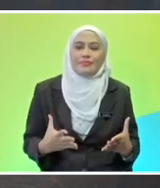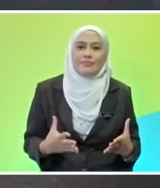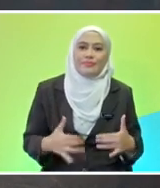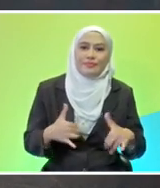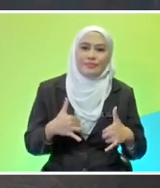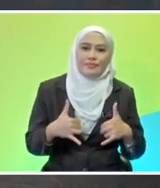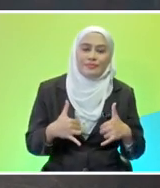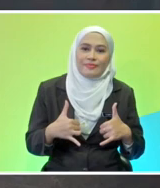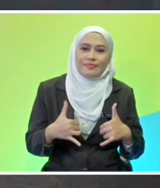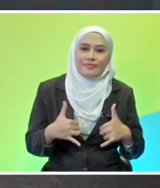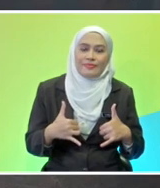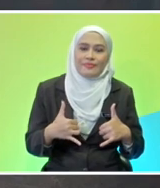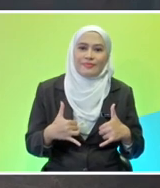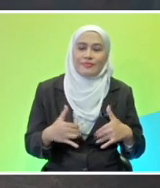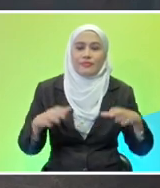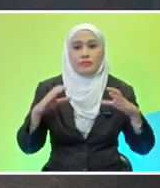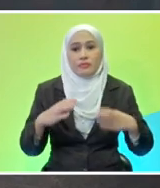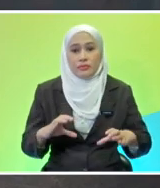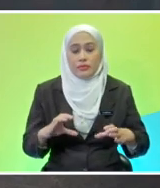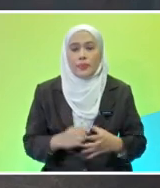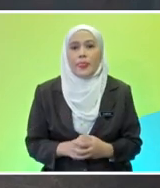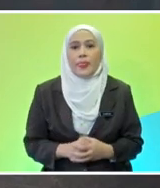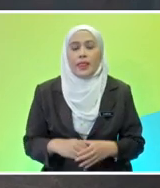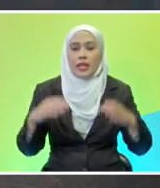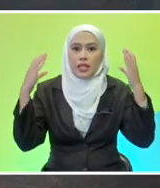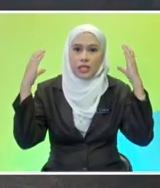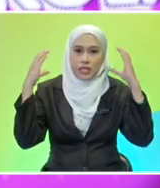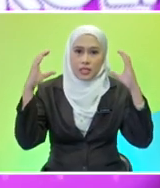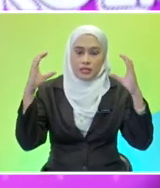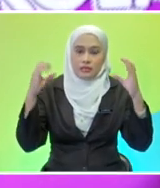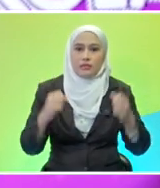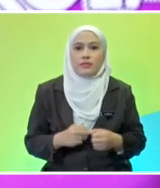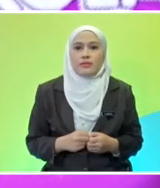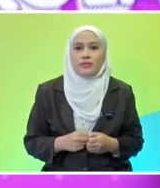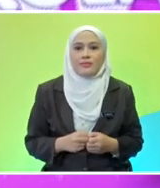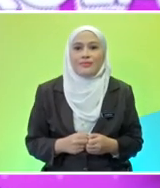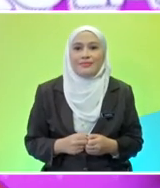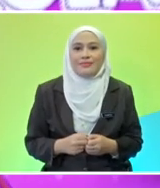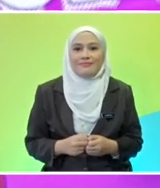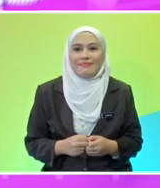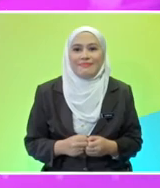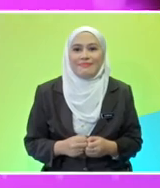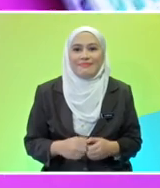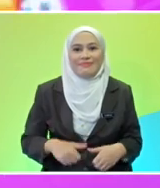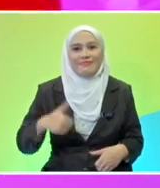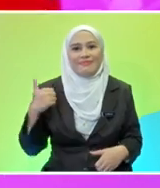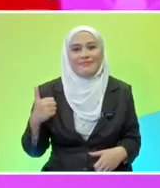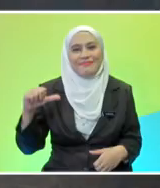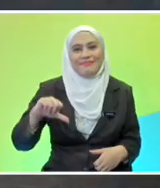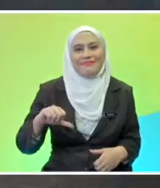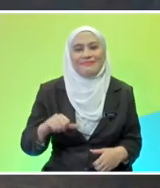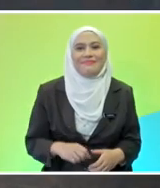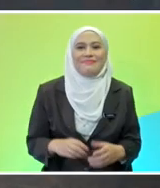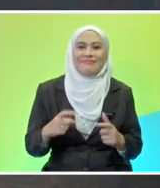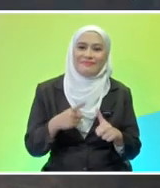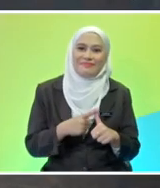Okey. Apa kita test kan? Kita cuba. Cikgu, kan ada orang kata hero kalah dulu. Boleh, tak ada masalah. Jadi